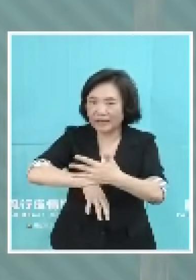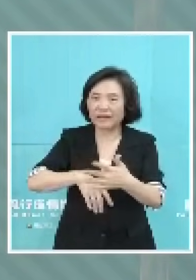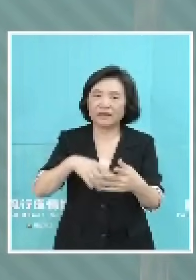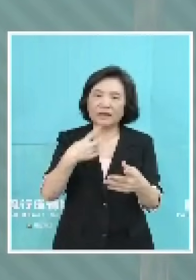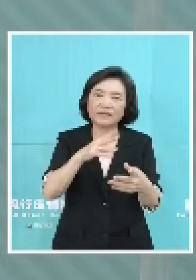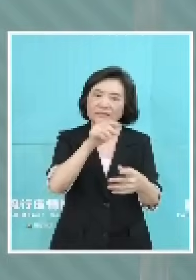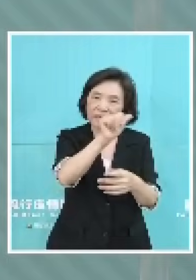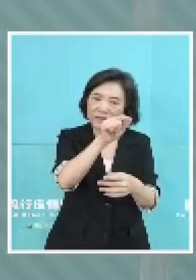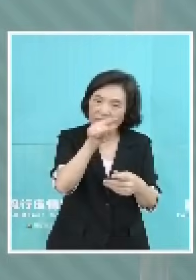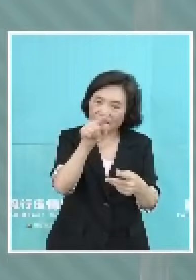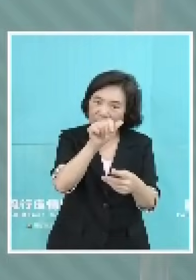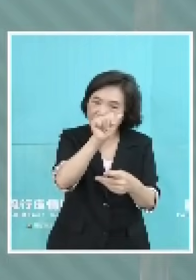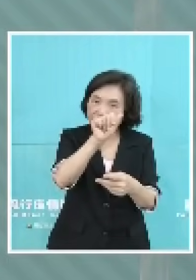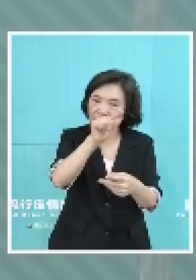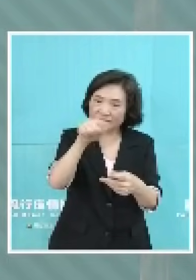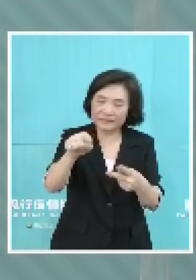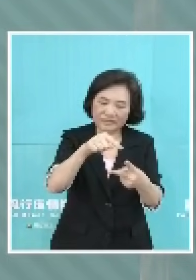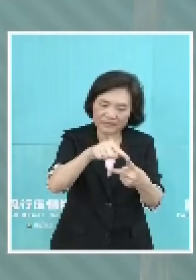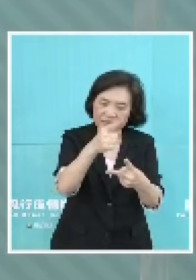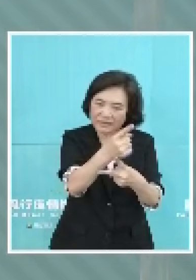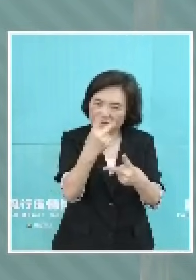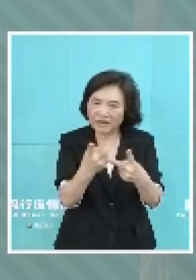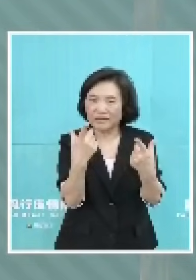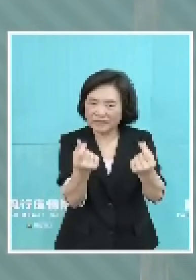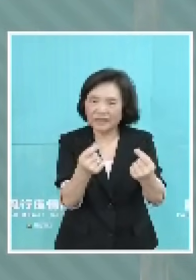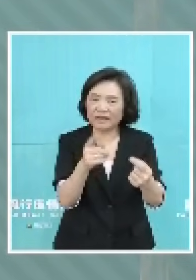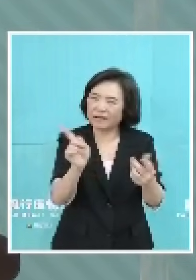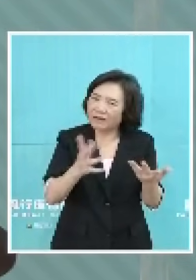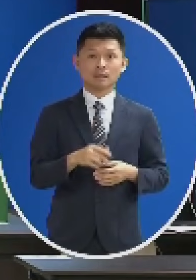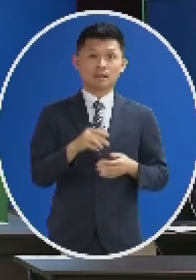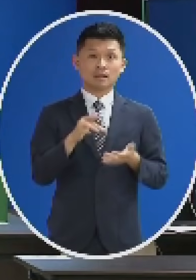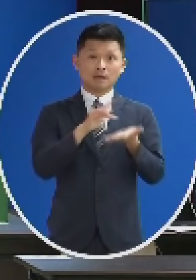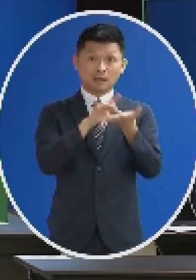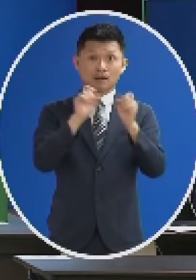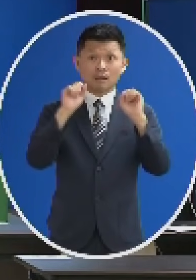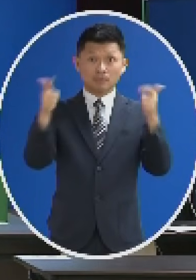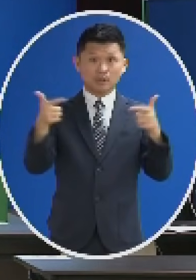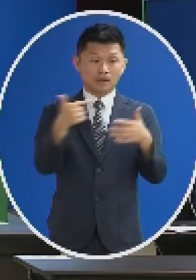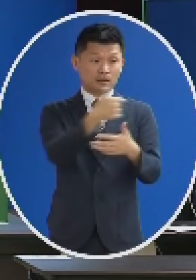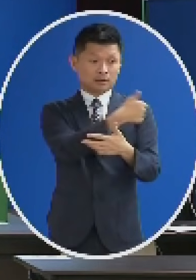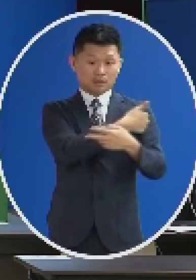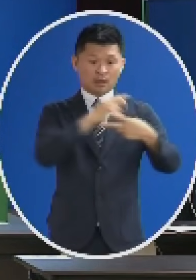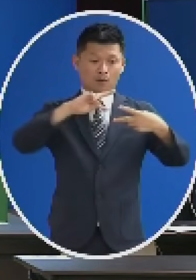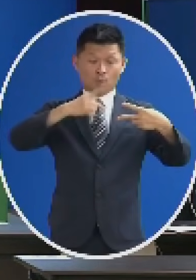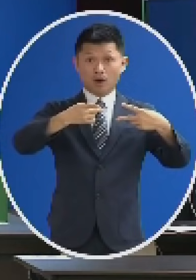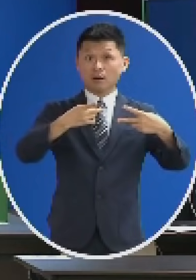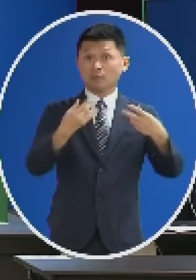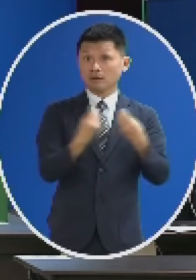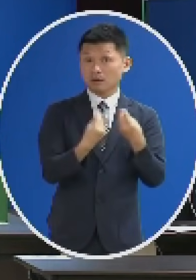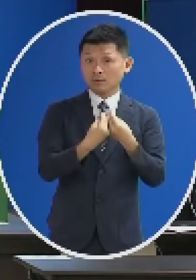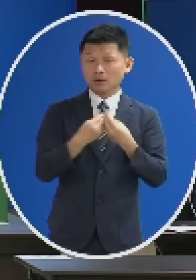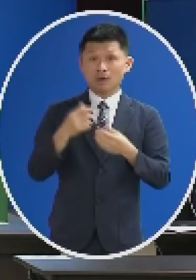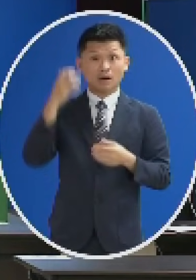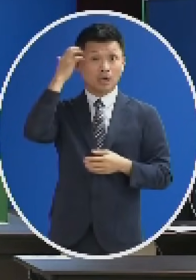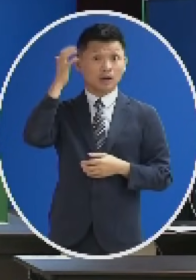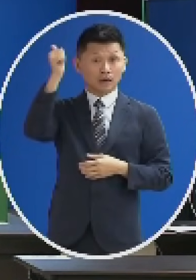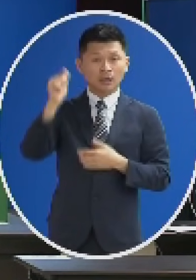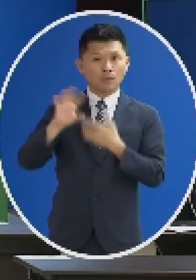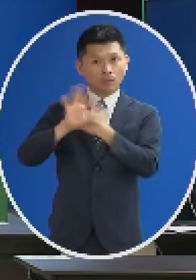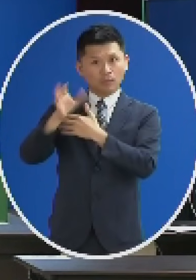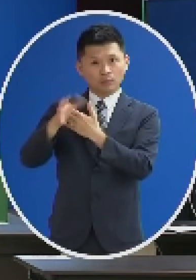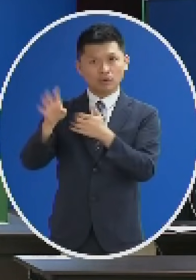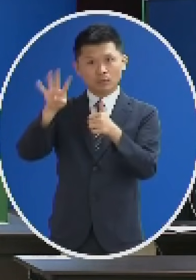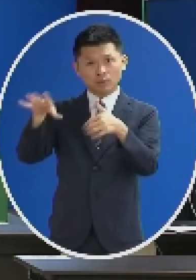样一定不行啊，所以没什么特别意见。 台北市长柯文哲有说，有看到国外的论文说先打